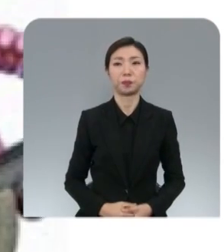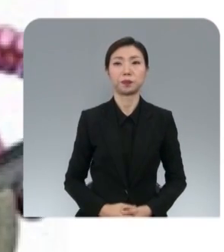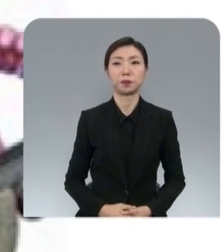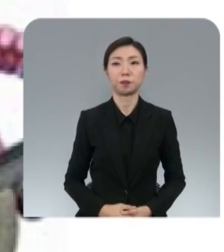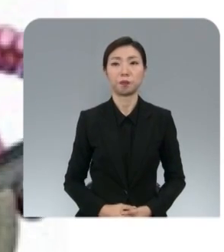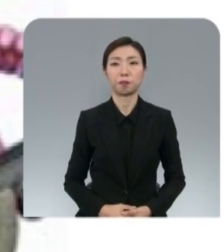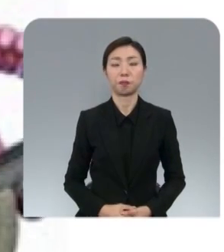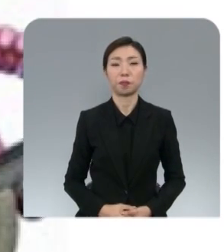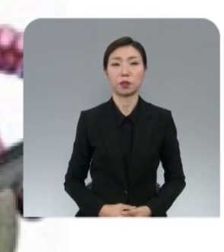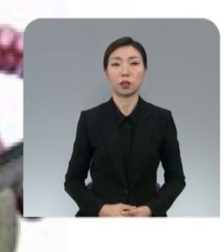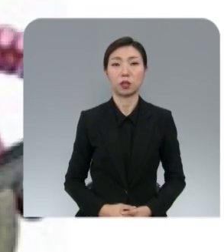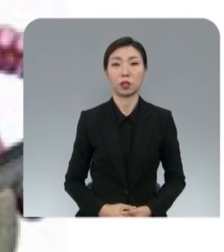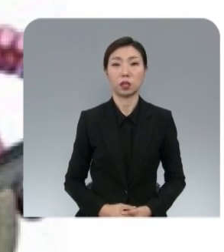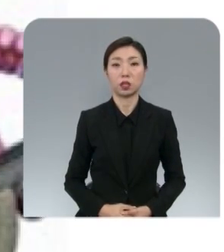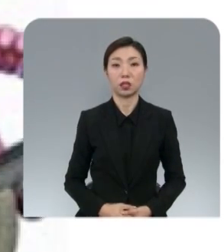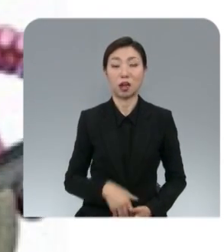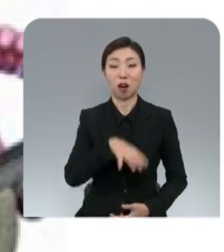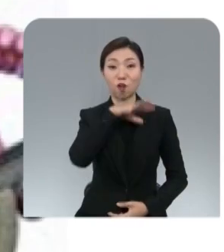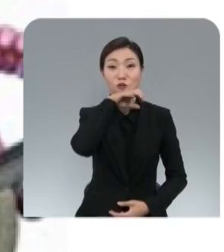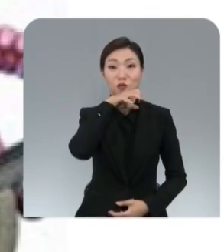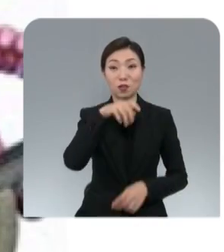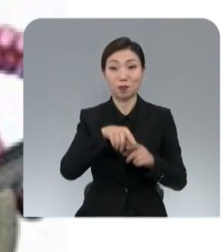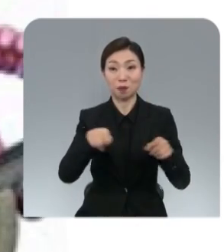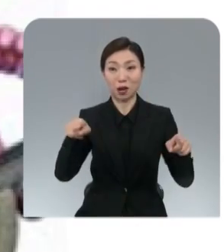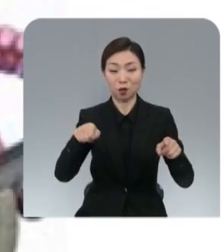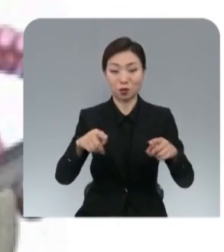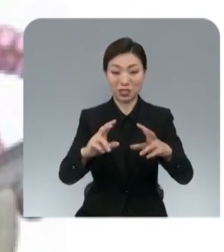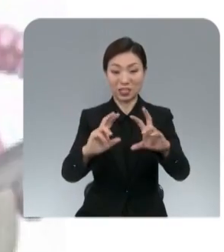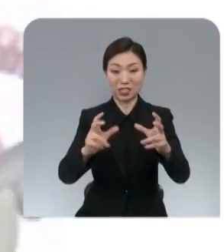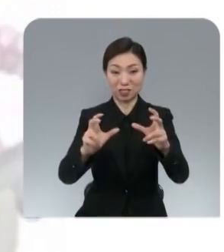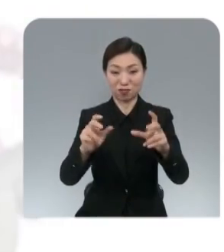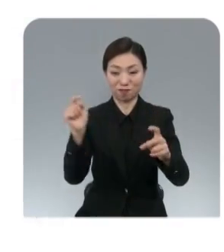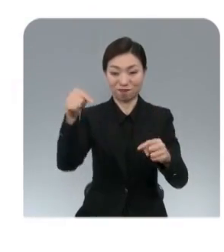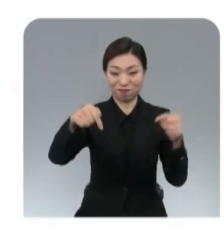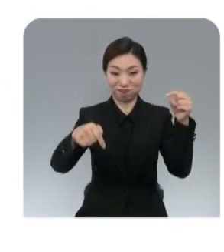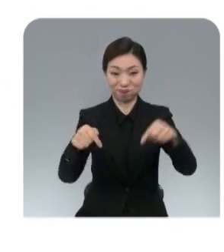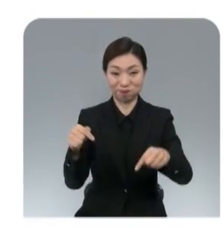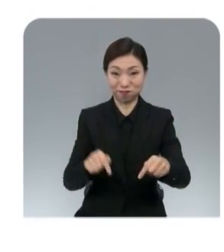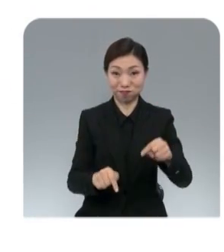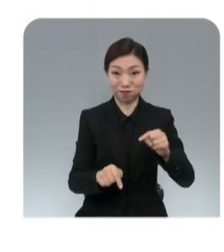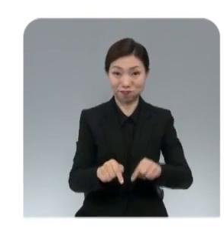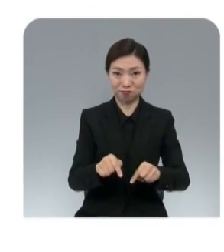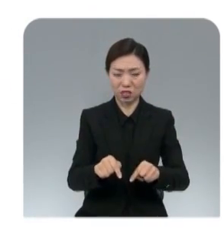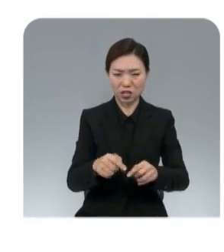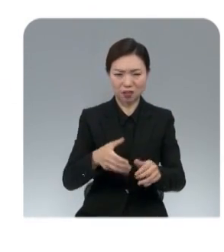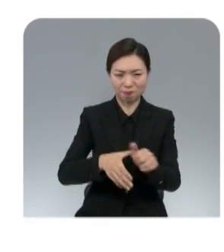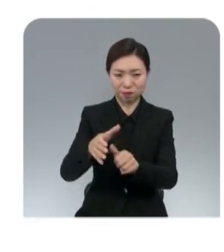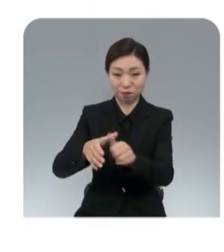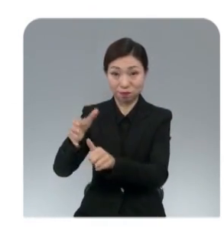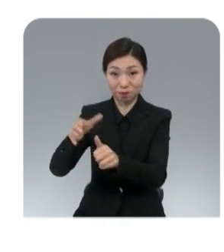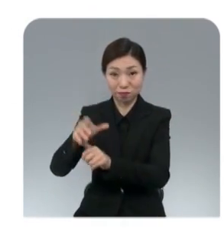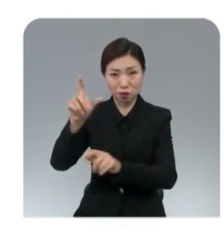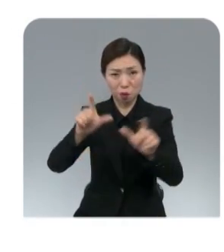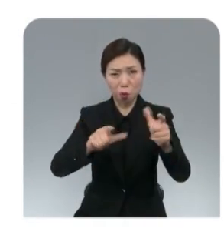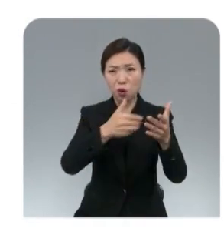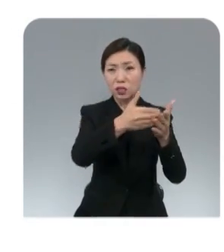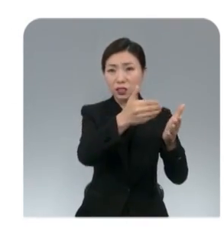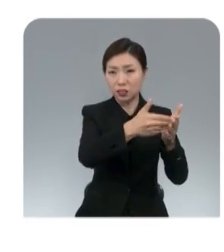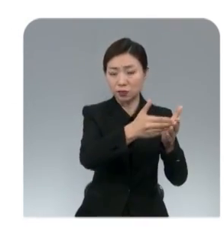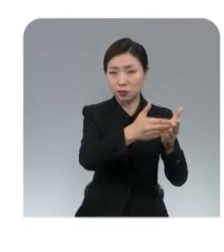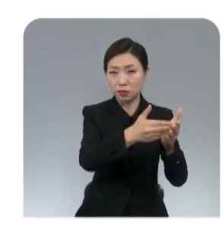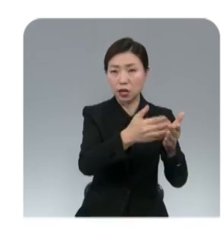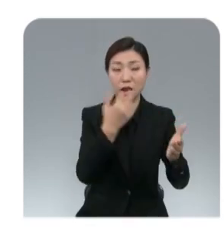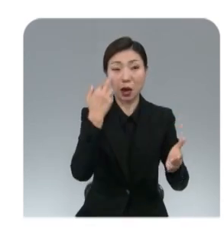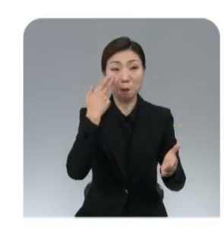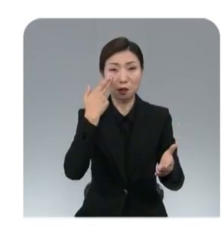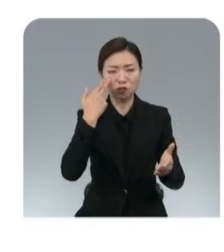문어발로 지구를 감싼 채 총과 미사일을 겨누는 바이든 미 대통령. 페이스북에 올라온 게시물에는 미국이 전 세계를